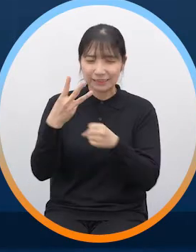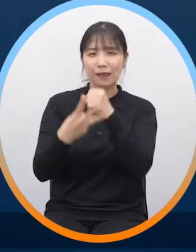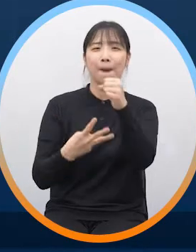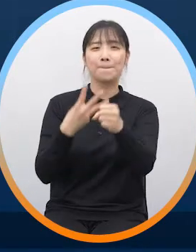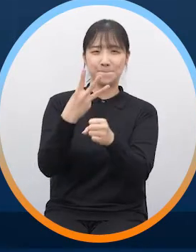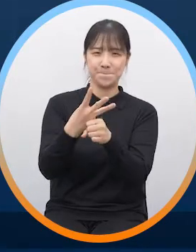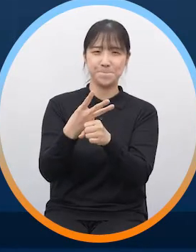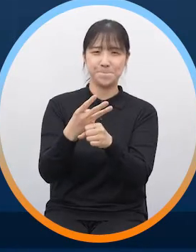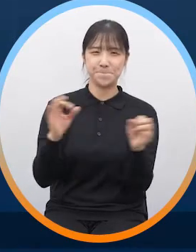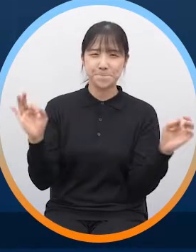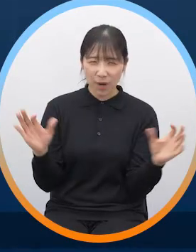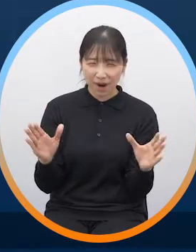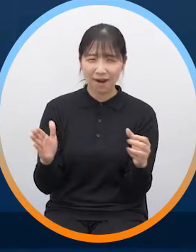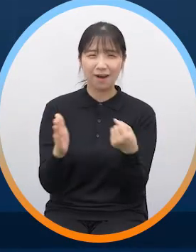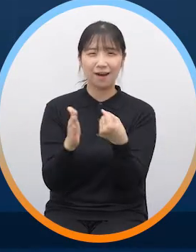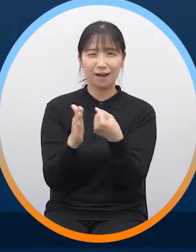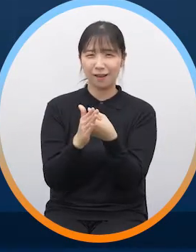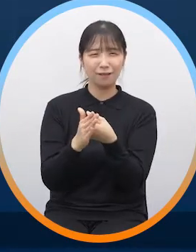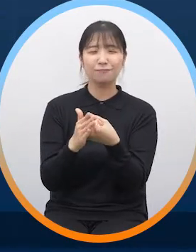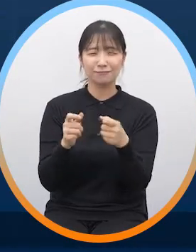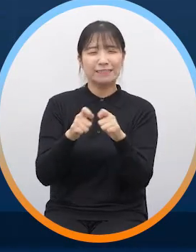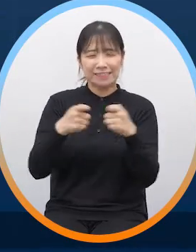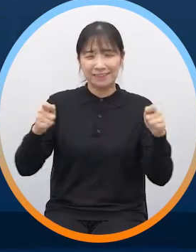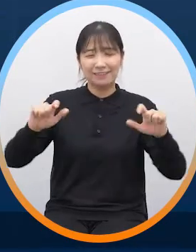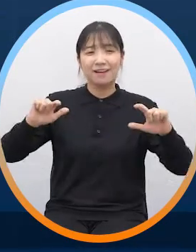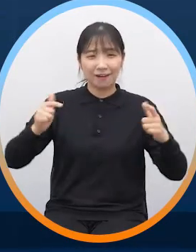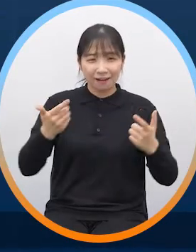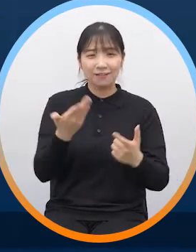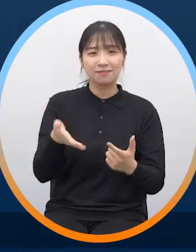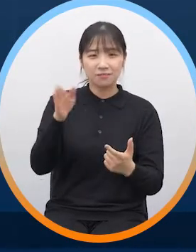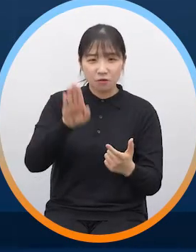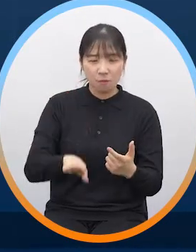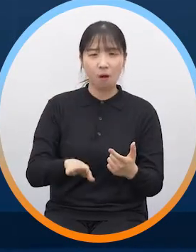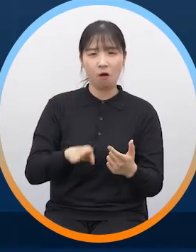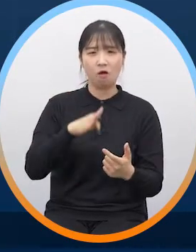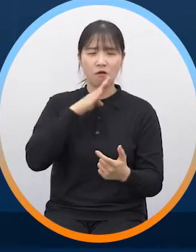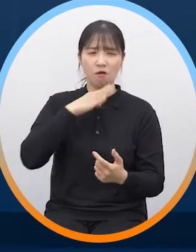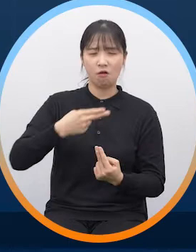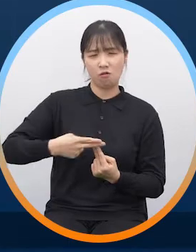부임을 해서 일을 했기 때문에 그렇게 긴 기간은 아니었죠. 하나 굉장히